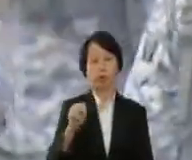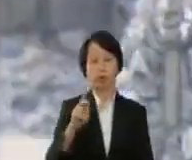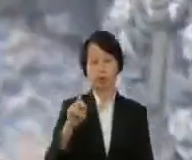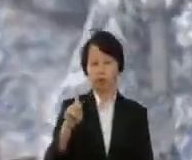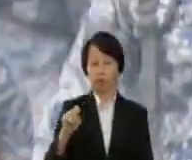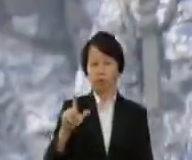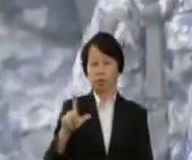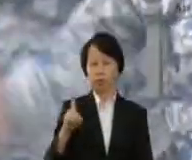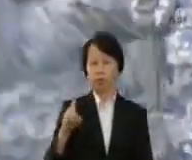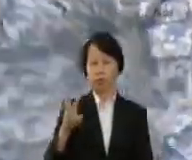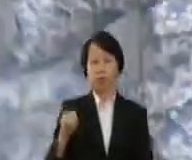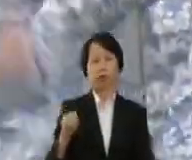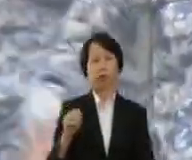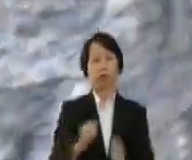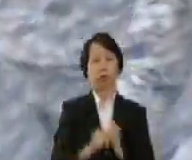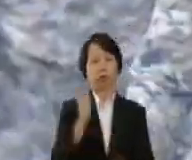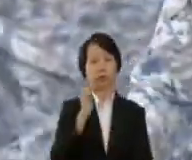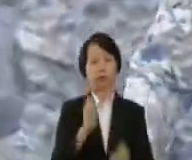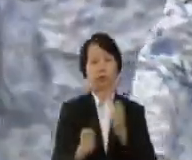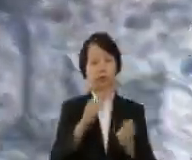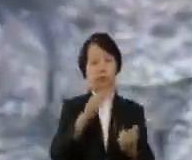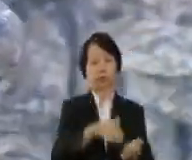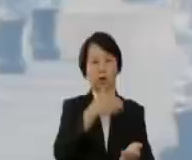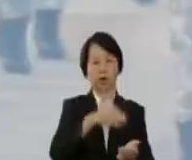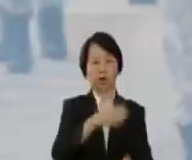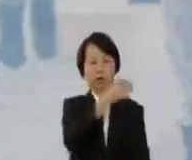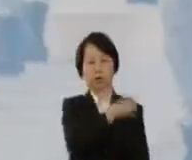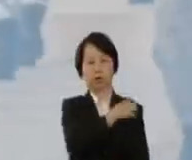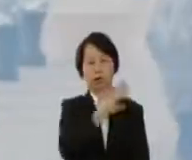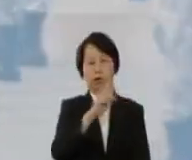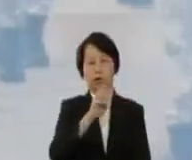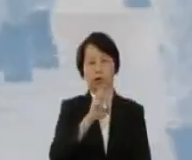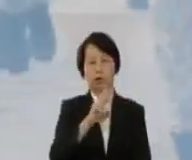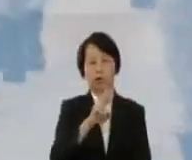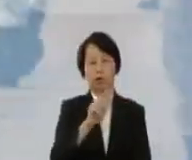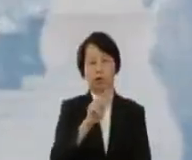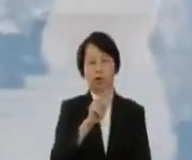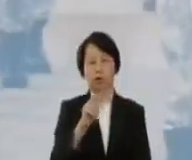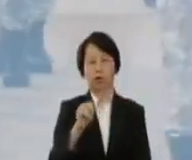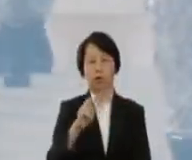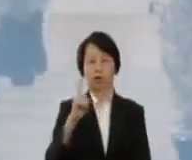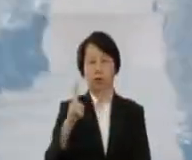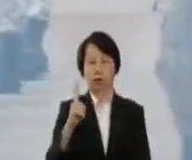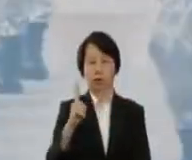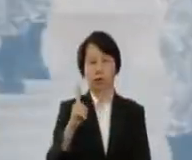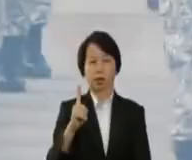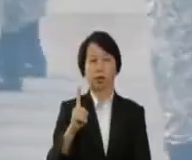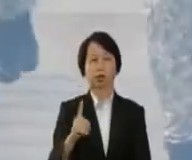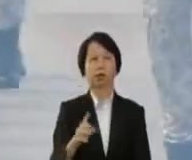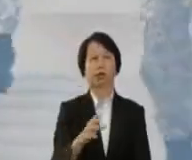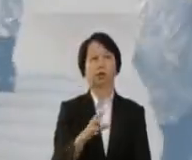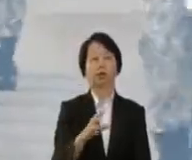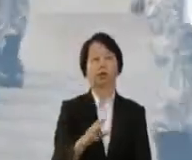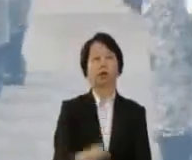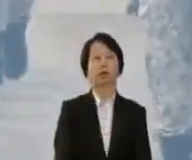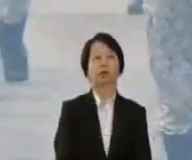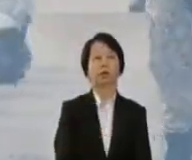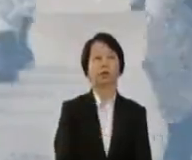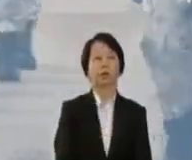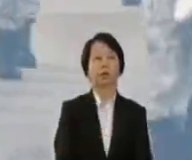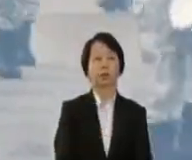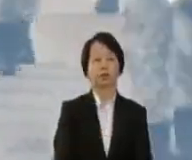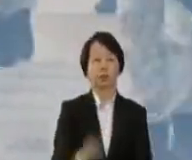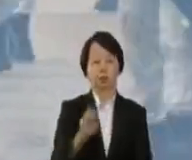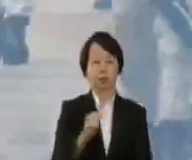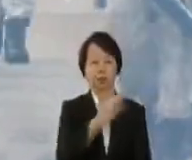TLDM selaku pengarah muzik dan dibantu oleh pegawai Warren 1 PGM Iwan Izani bin Johari,